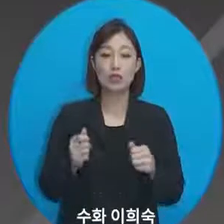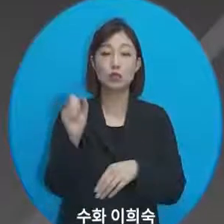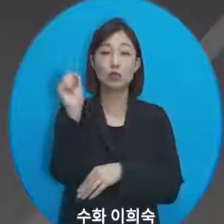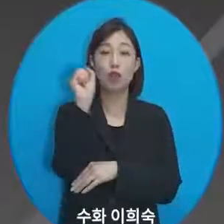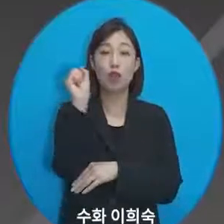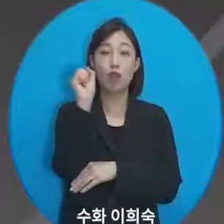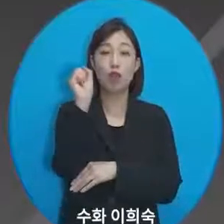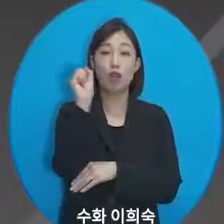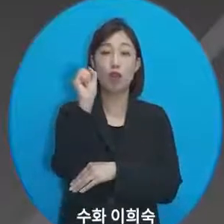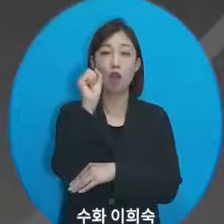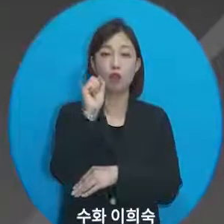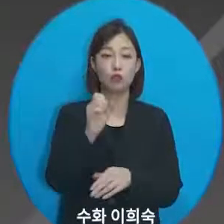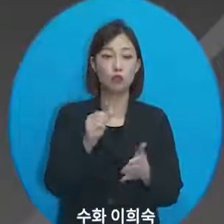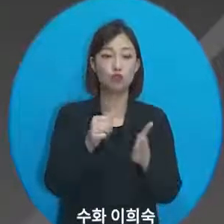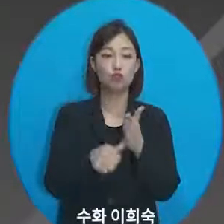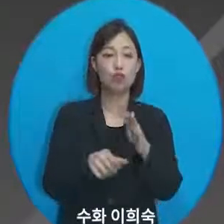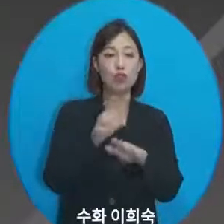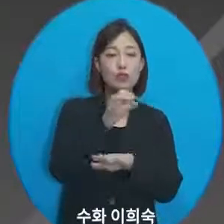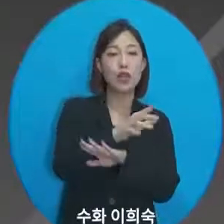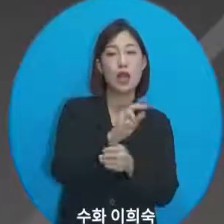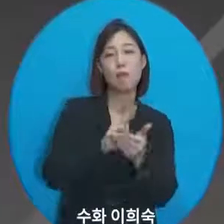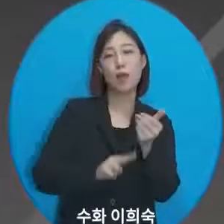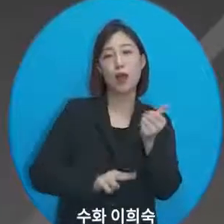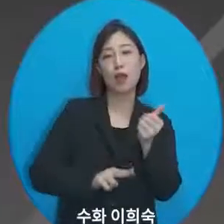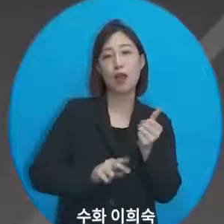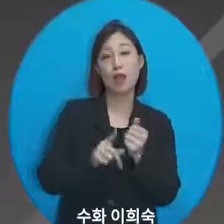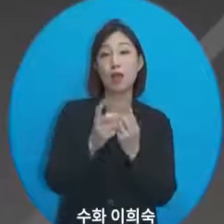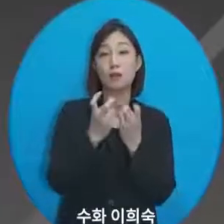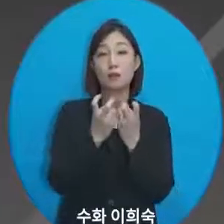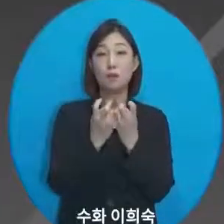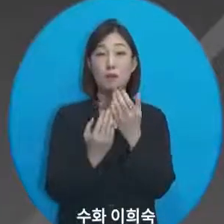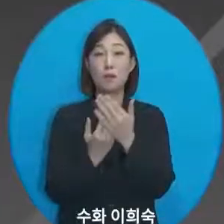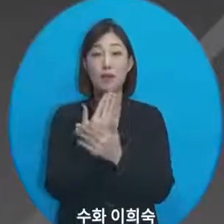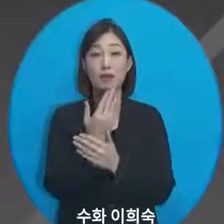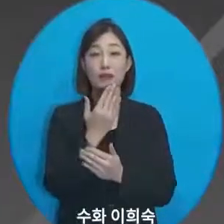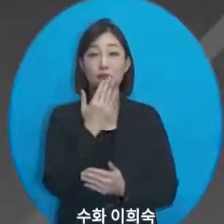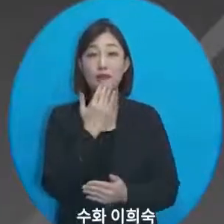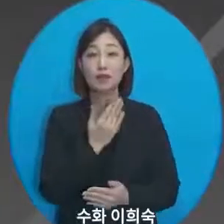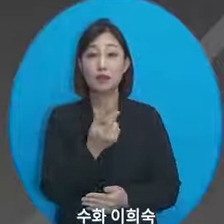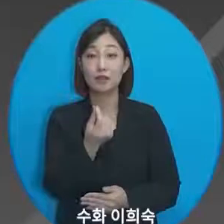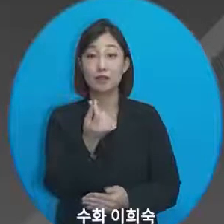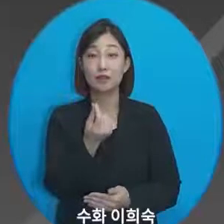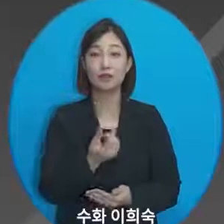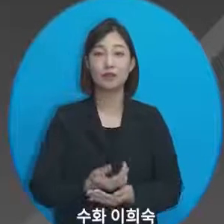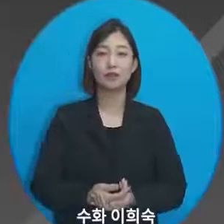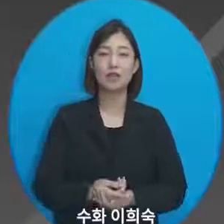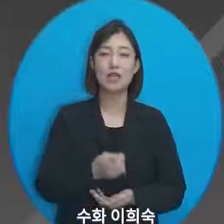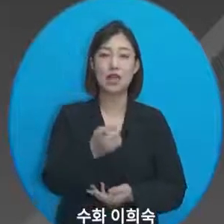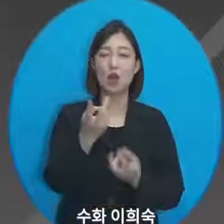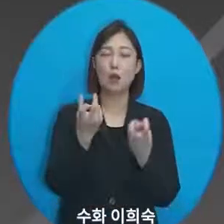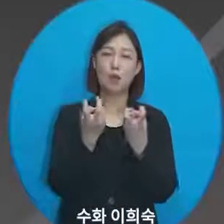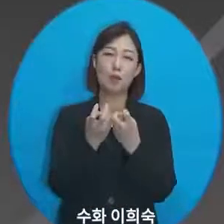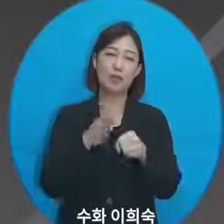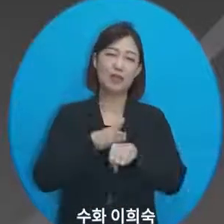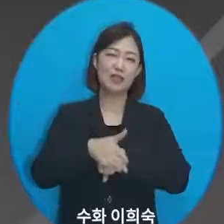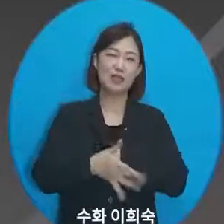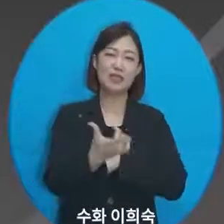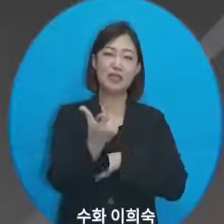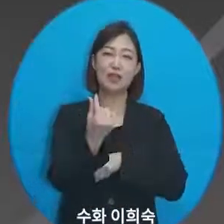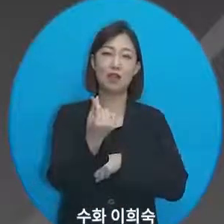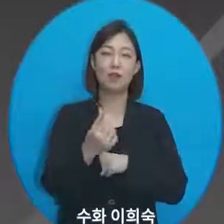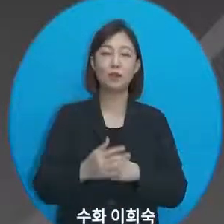한국에서 코로나19 예방으로 처음 도입하기 시작했죠. 바로 이제 이러한 식으로 환경의